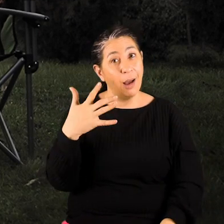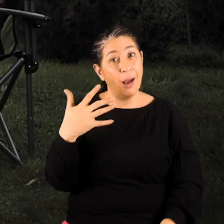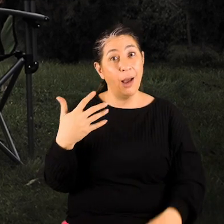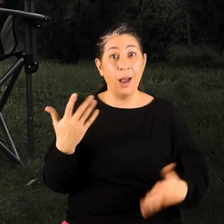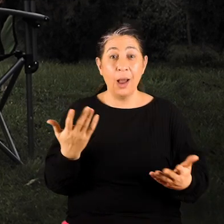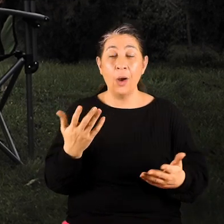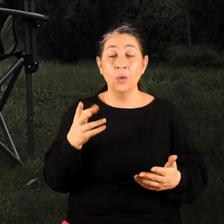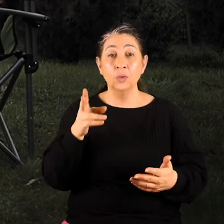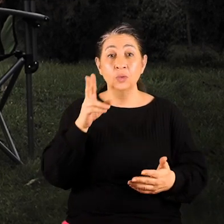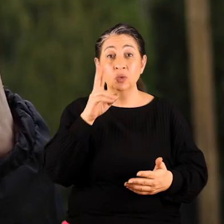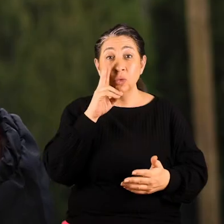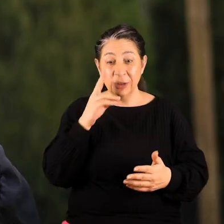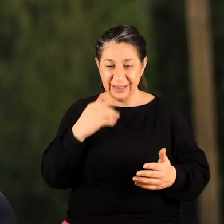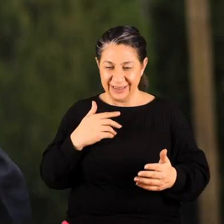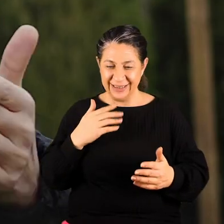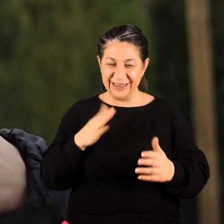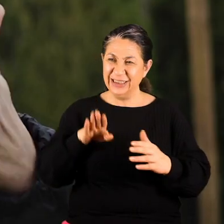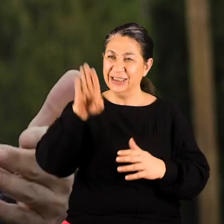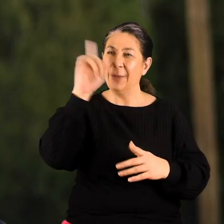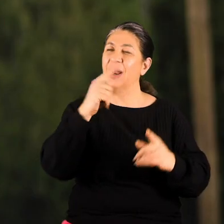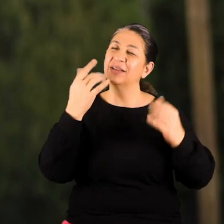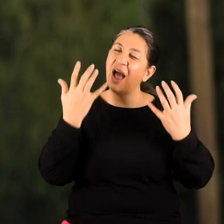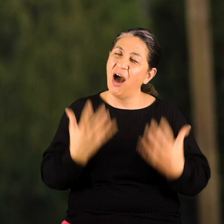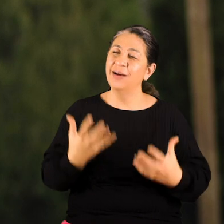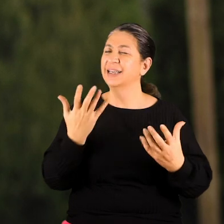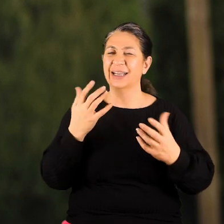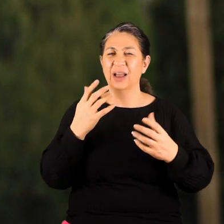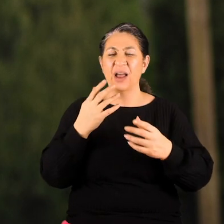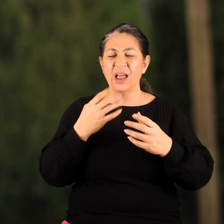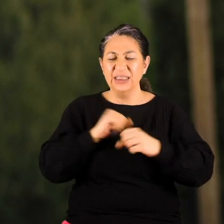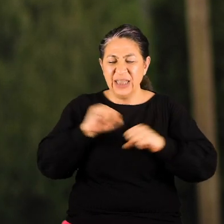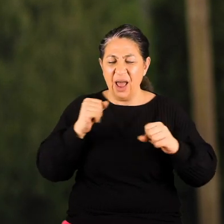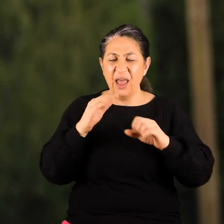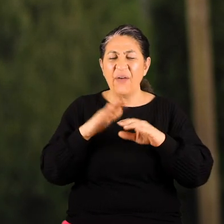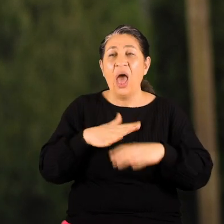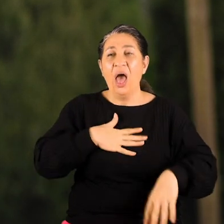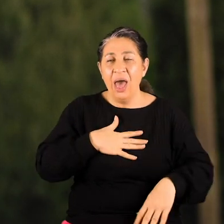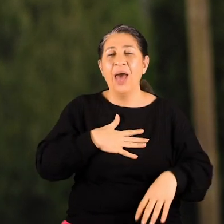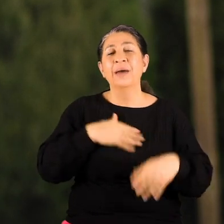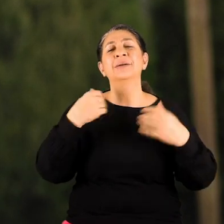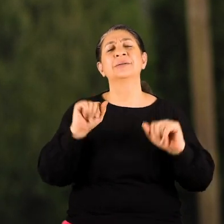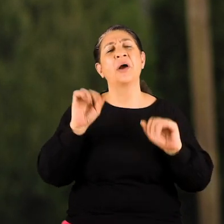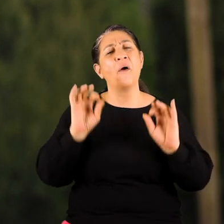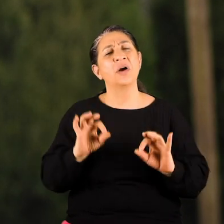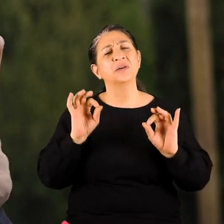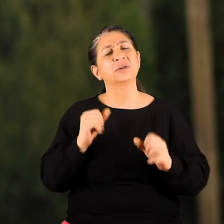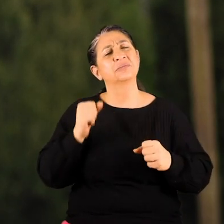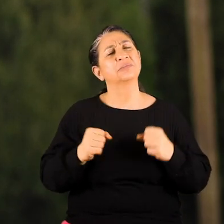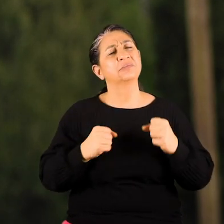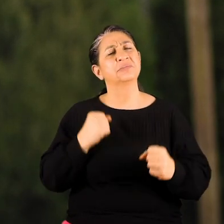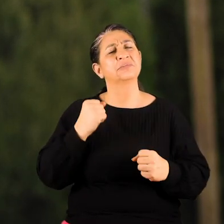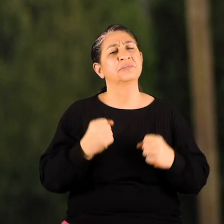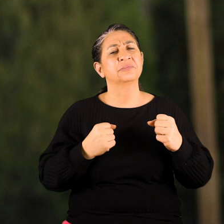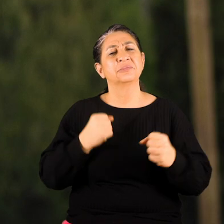tabii sonunda çıkacağız diye böyle biraz daha ağırdan koştum. Yani rahat enerji, koştum enerji, yani. Böyle enerji full koşmadım, böyle rahat koştum.